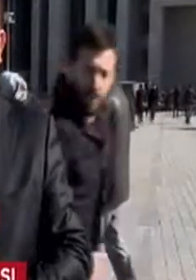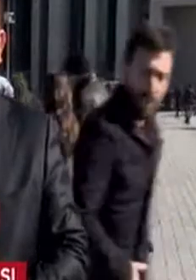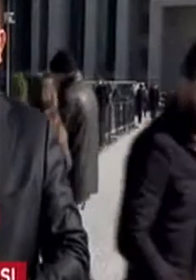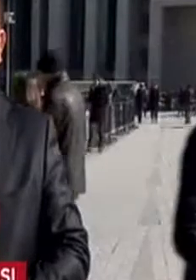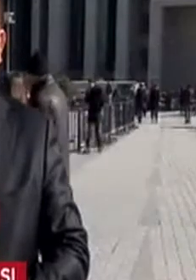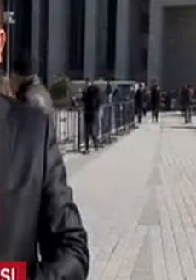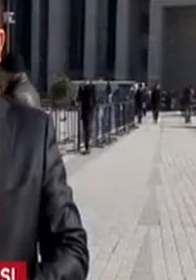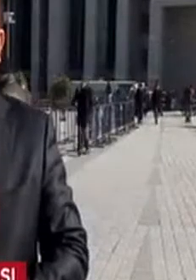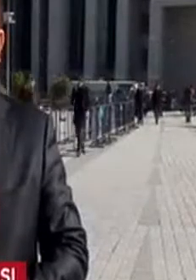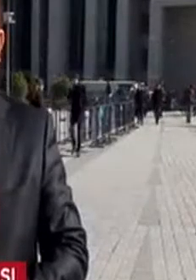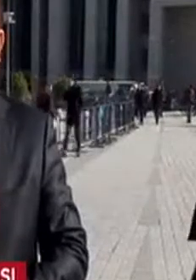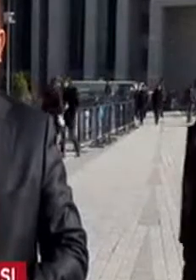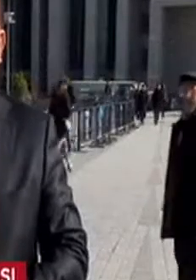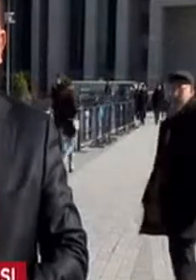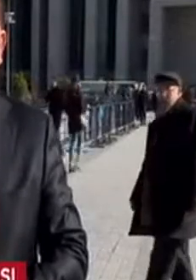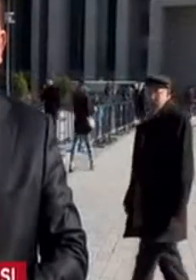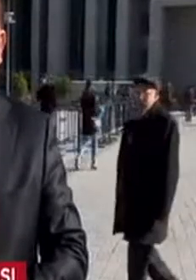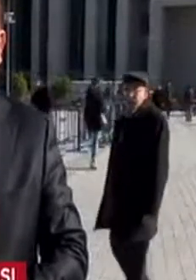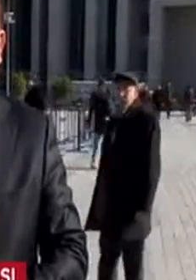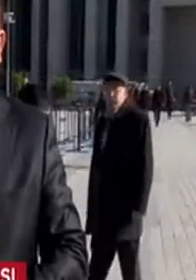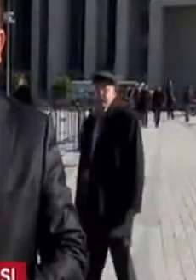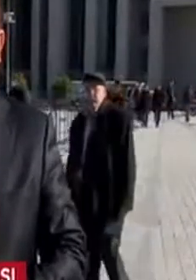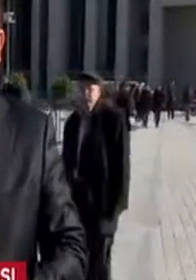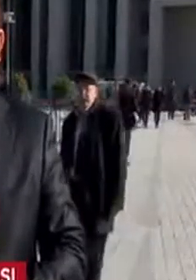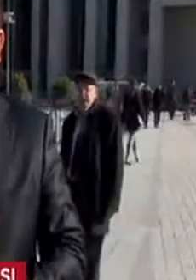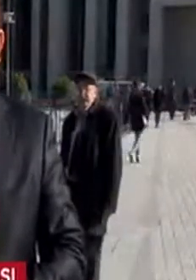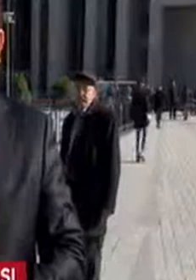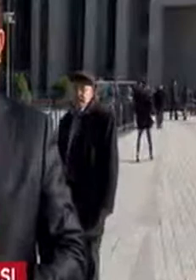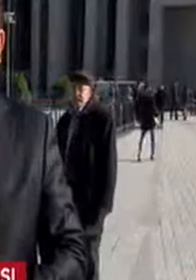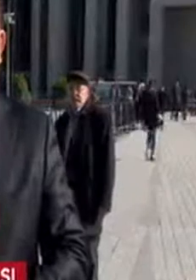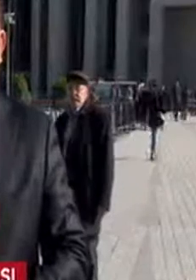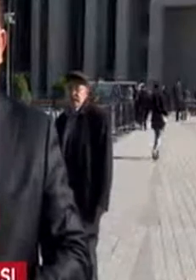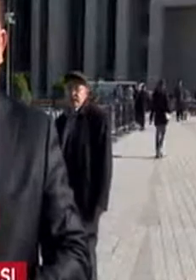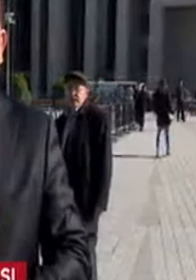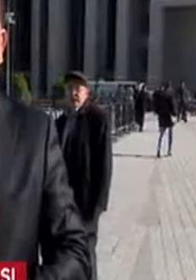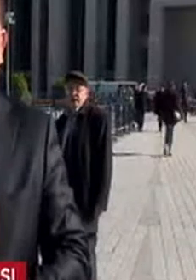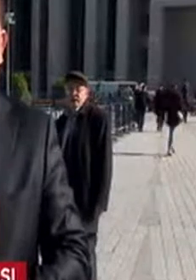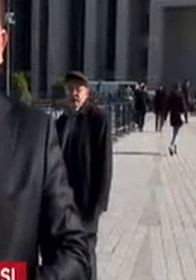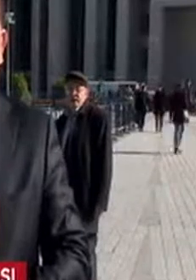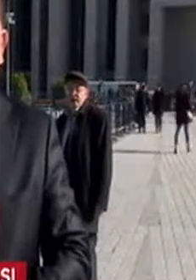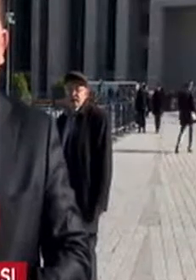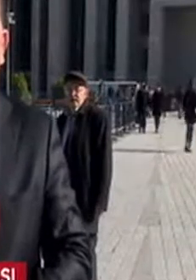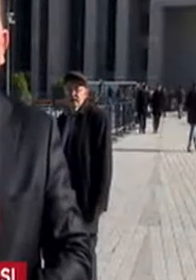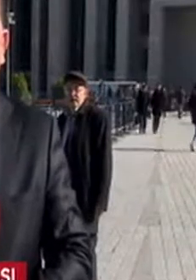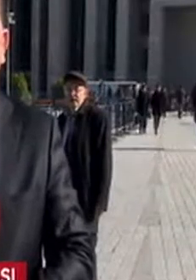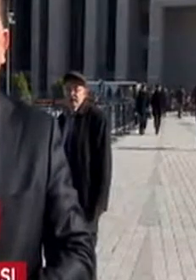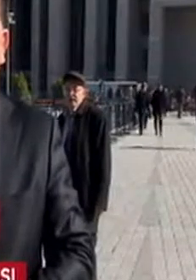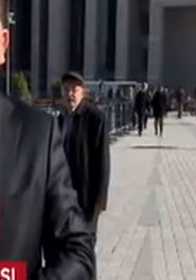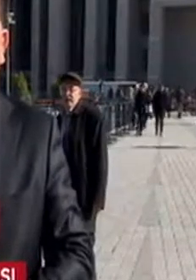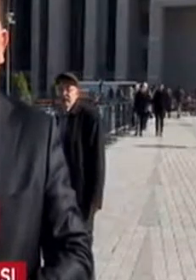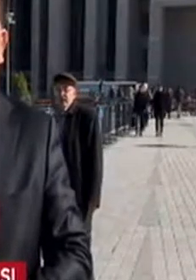dava kapsamında mağdur ya da şikayetçi listesinde yer alıyor. Dün Cumhurbaşkanı ve Başbakan'ın avukatları